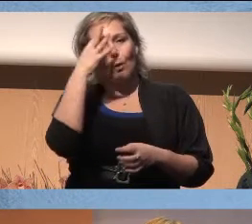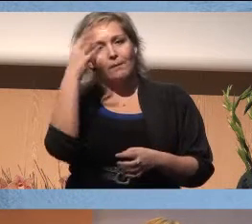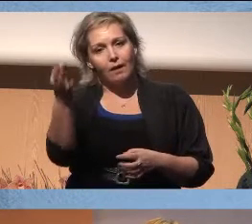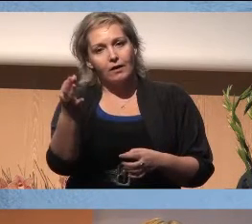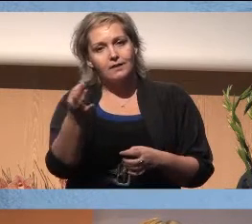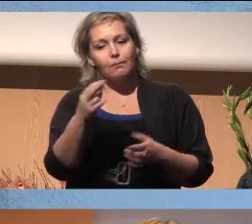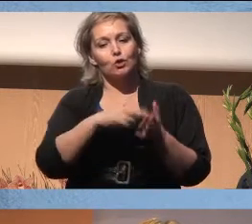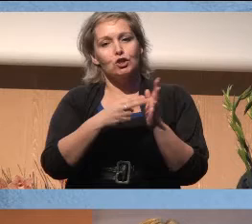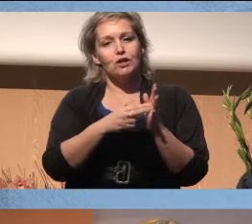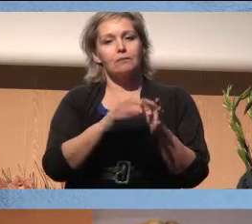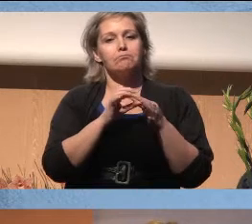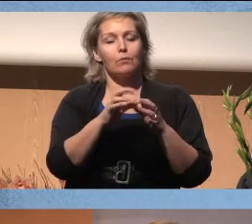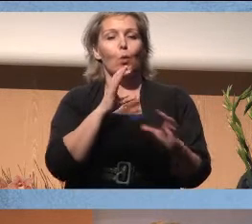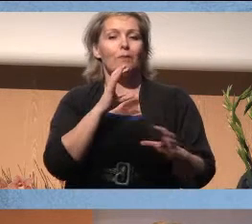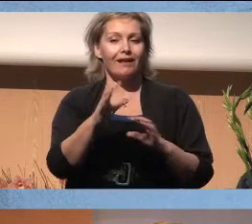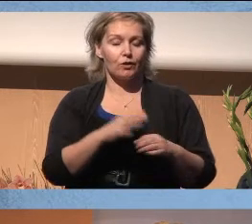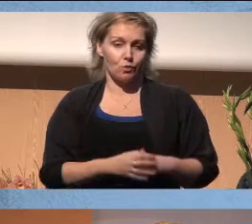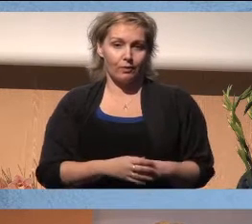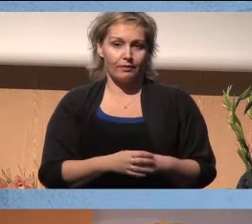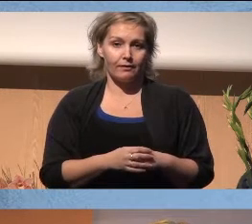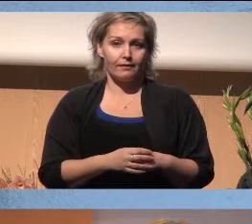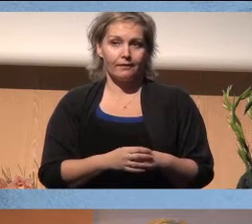nye systemer for kommunikasjon.